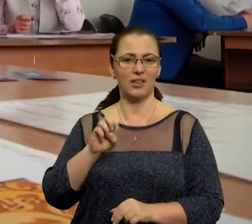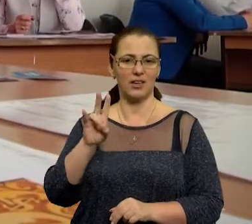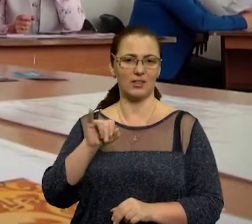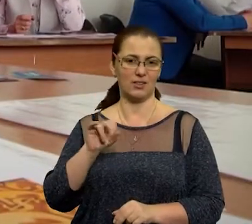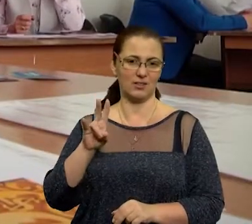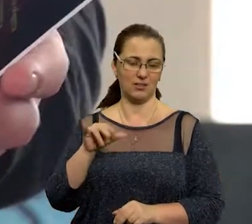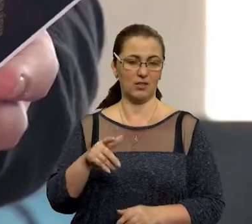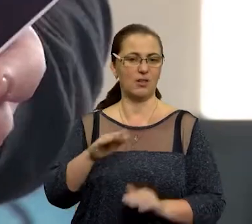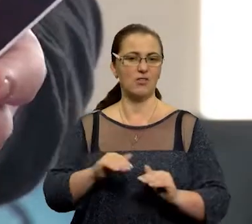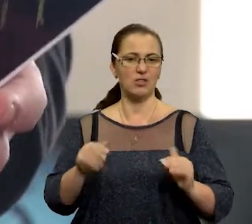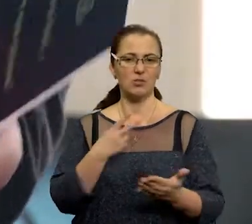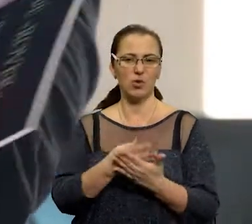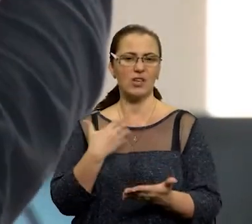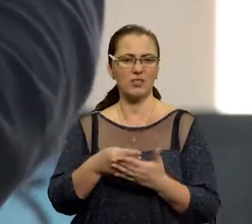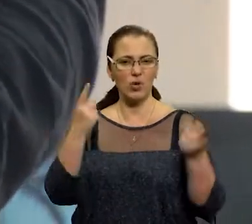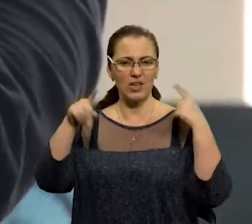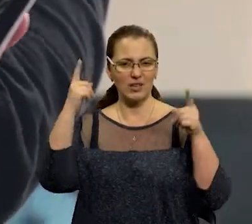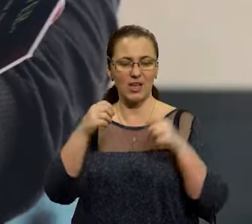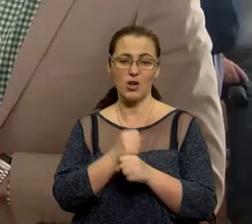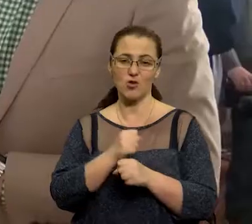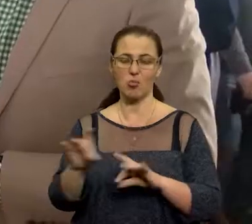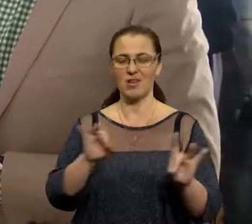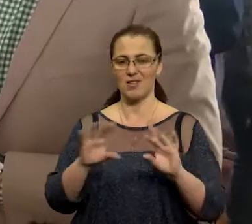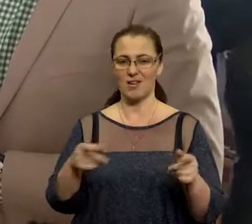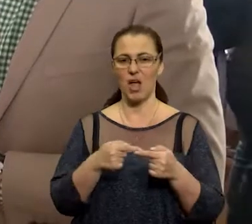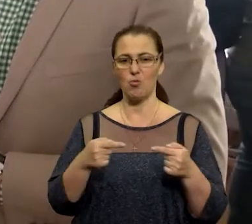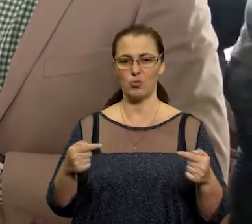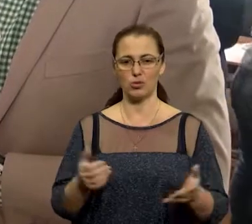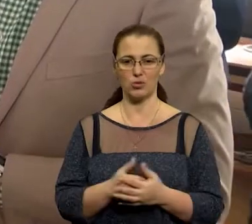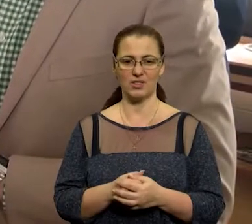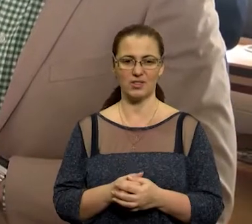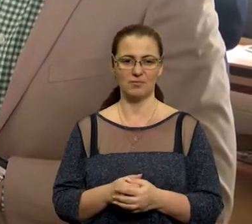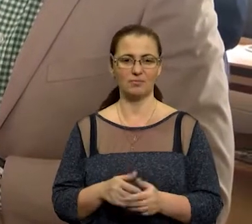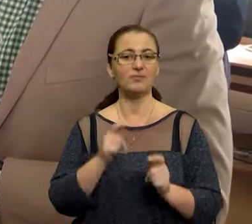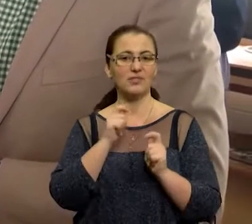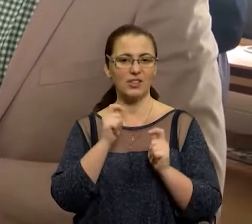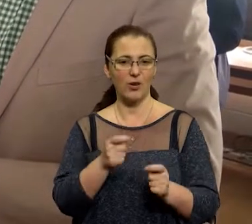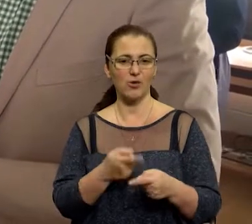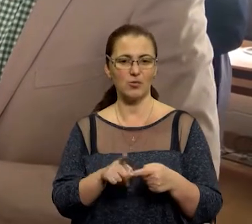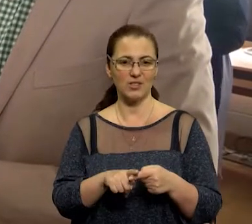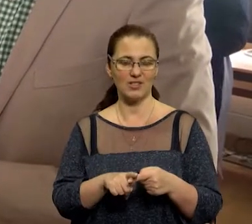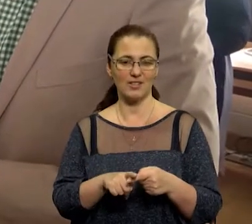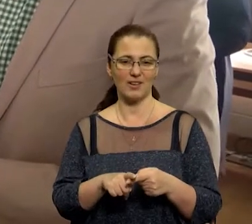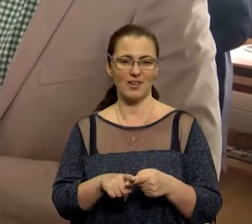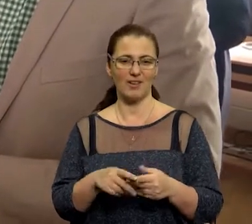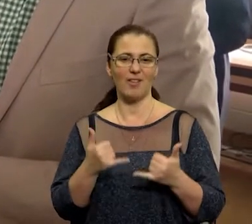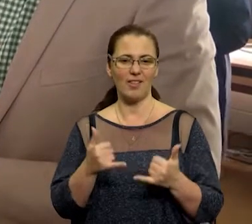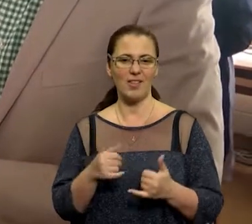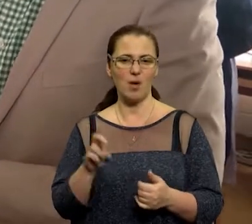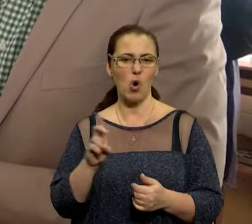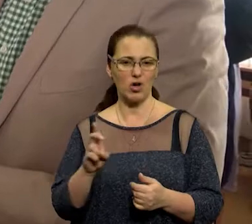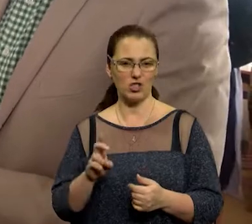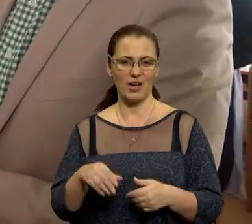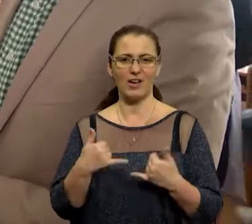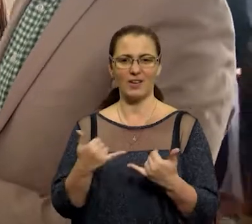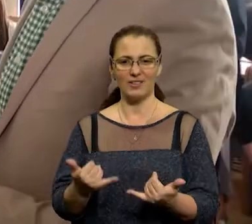ідеї бізнесу і навіть роблять рекламу продукції. Ми вам даруємо для українського борща. Для вашого колективу в